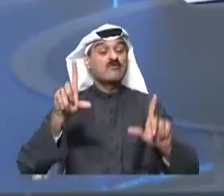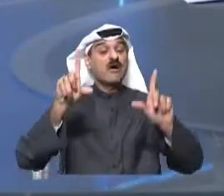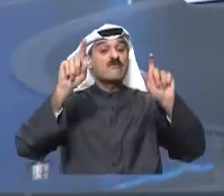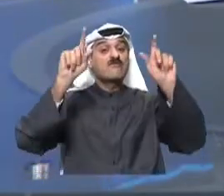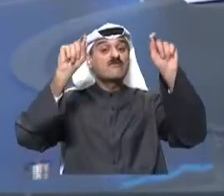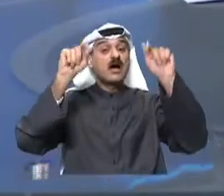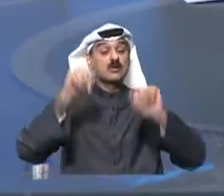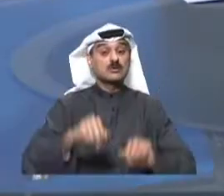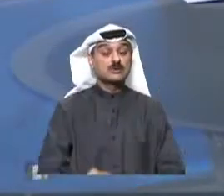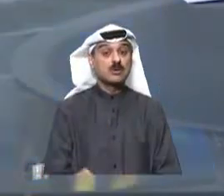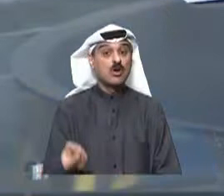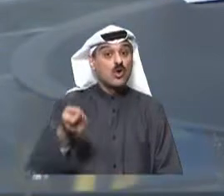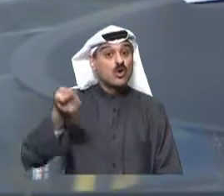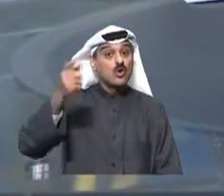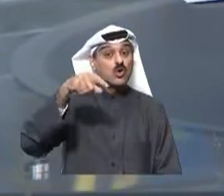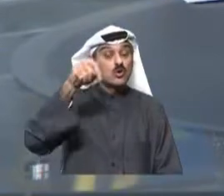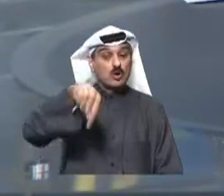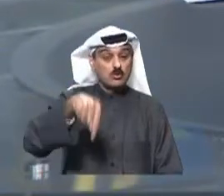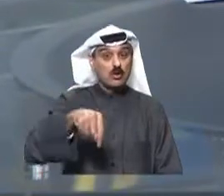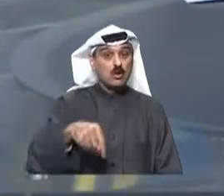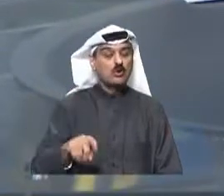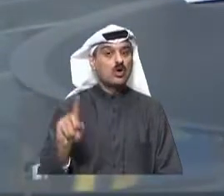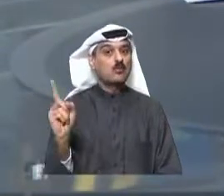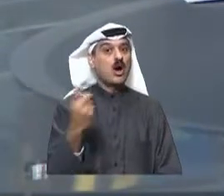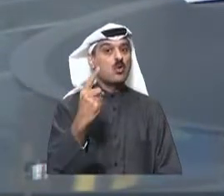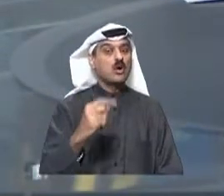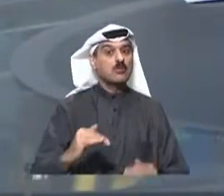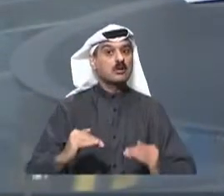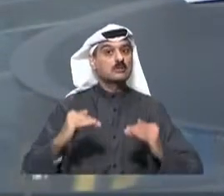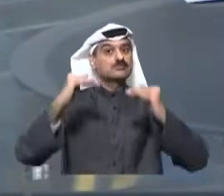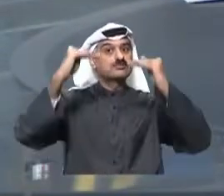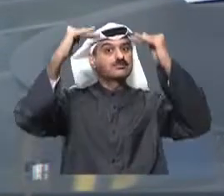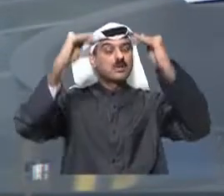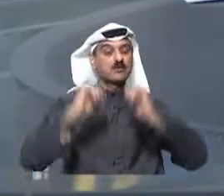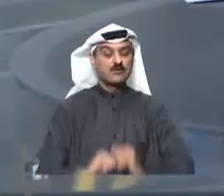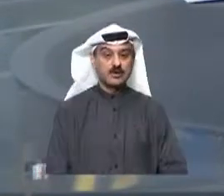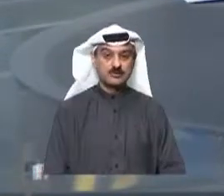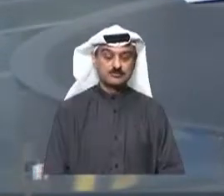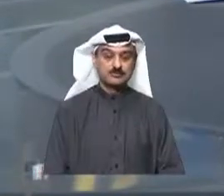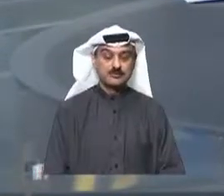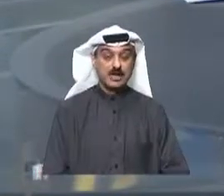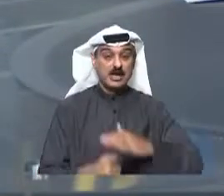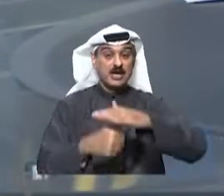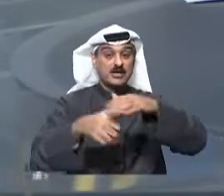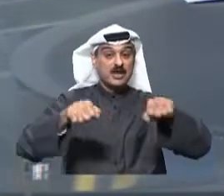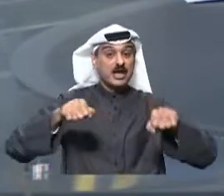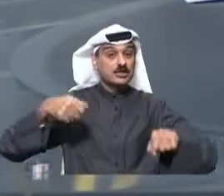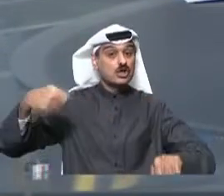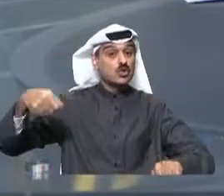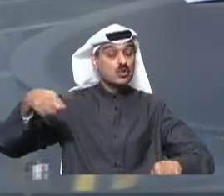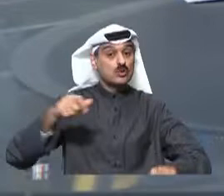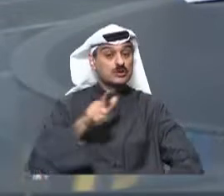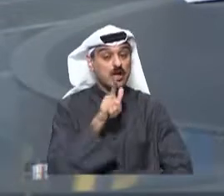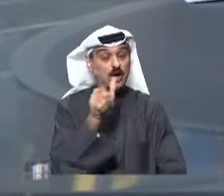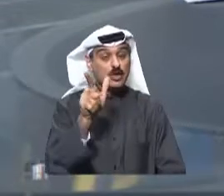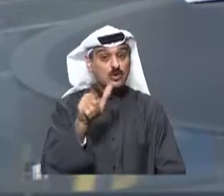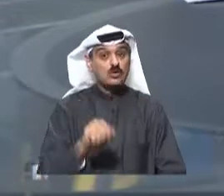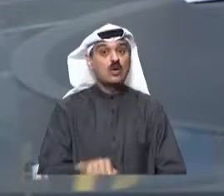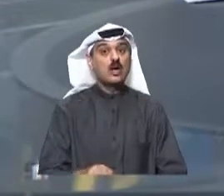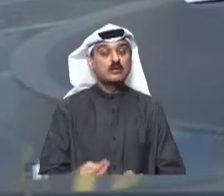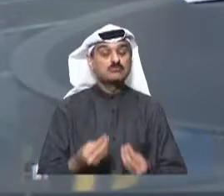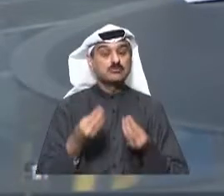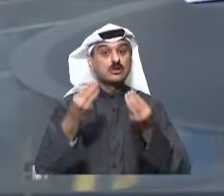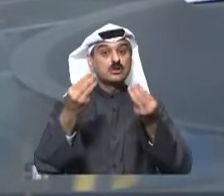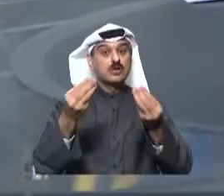حصيلة يومية مسجلة منذ بدء الجائحة. وأعلن رئيس الوزراء البريطاني بوريس جونسون اليوم توزيع 70